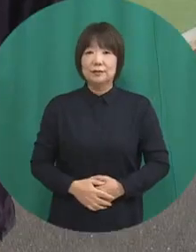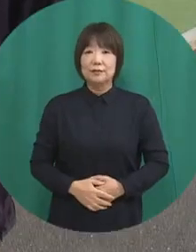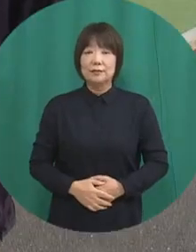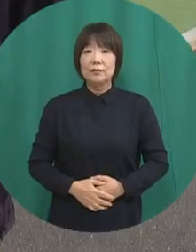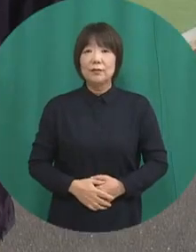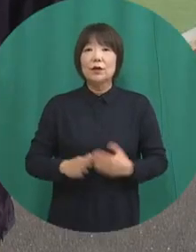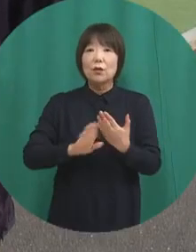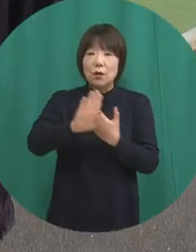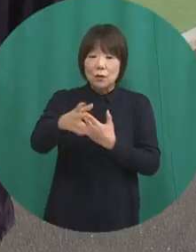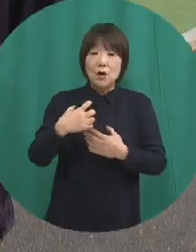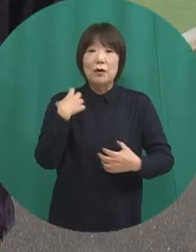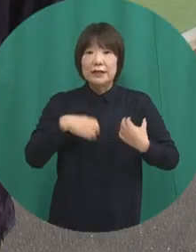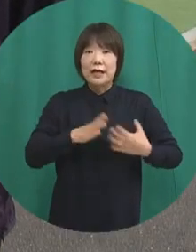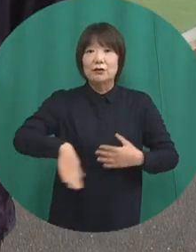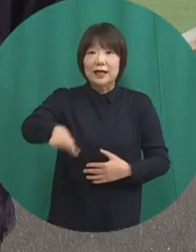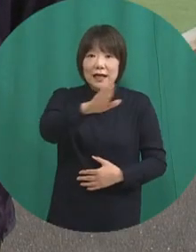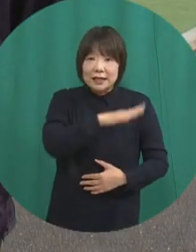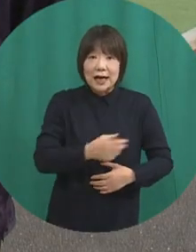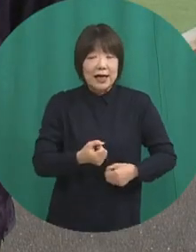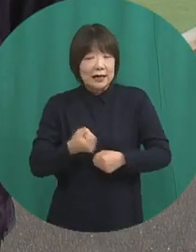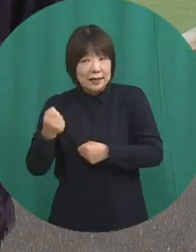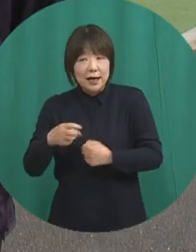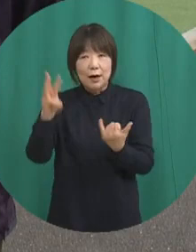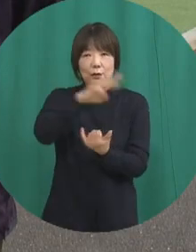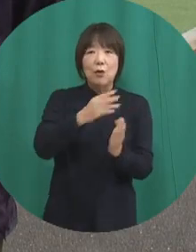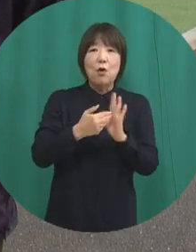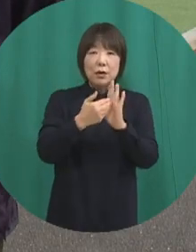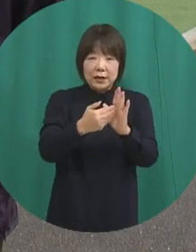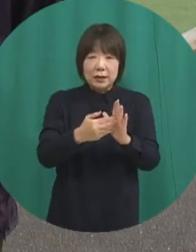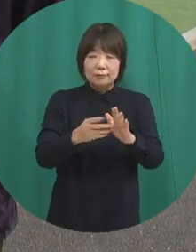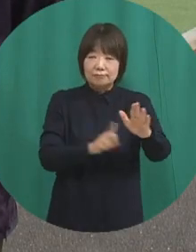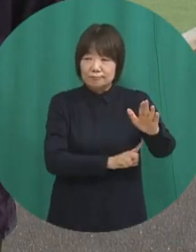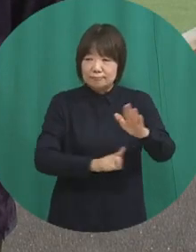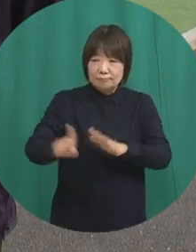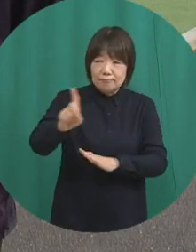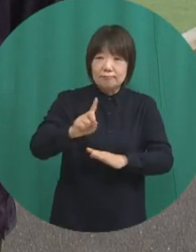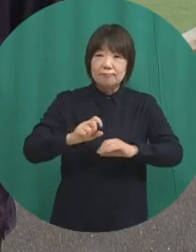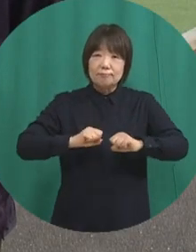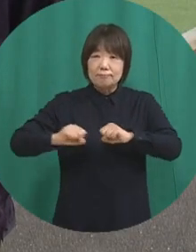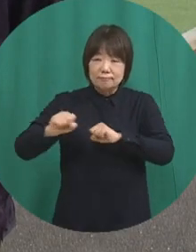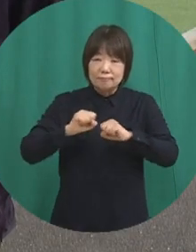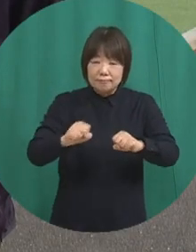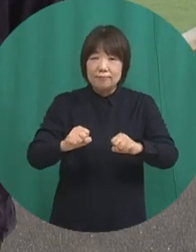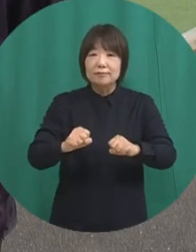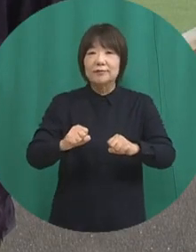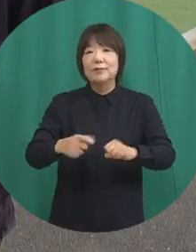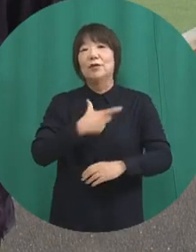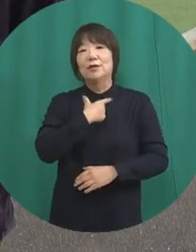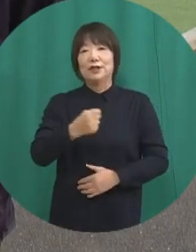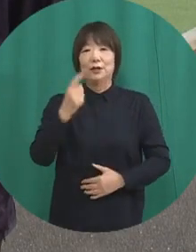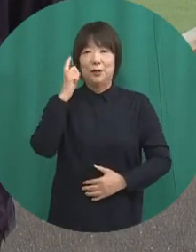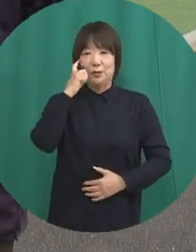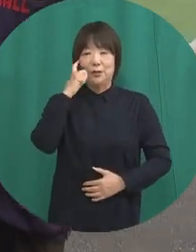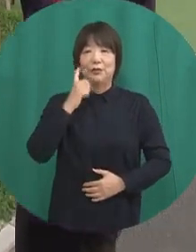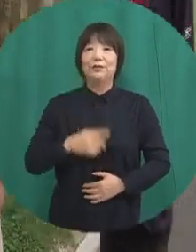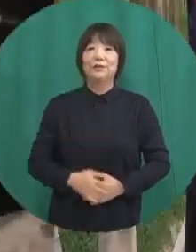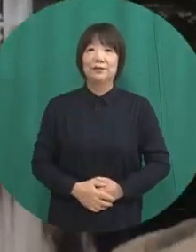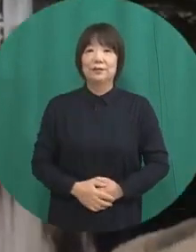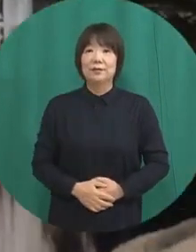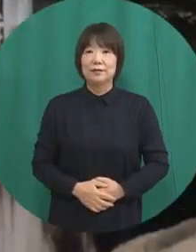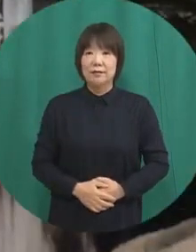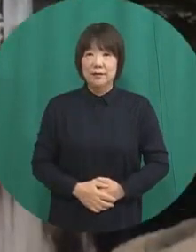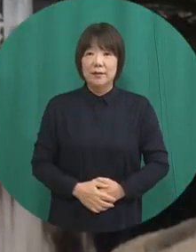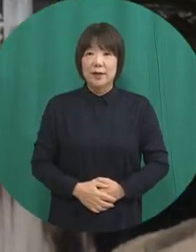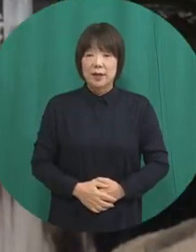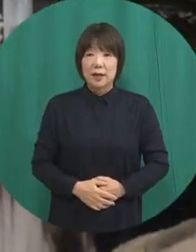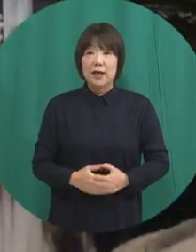今後も生徒たちが避難防災の率先者として活動してくれることを願っています。